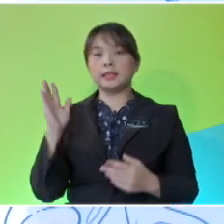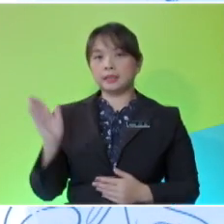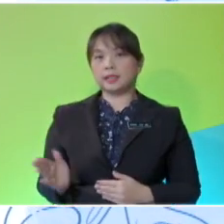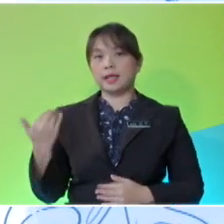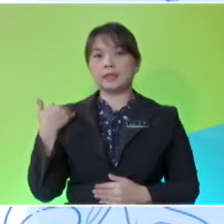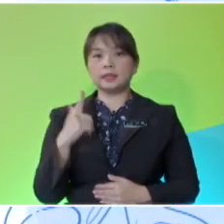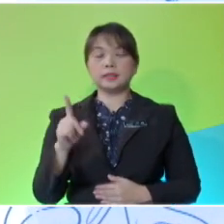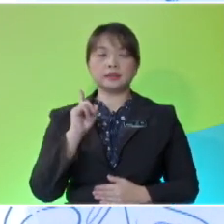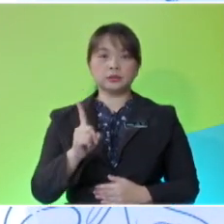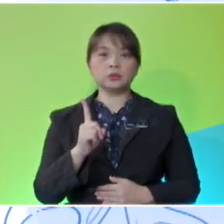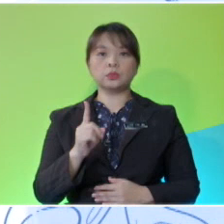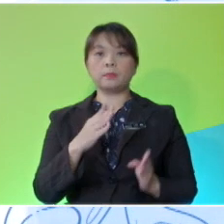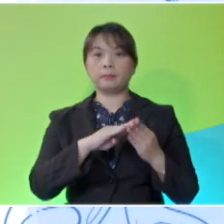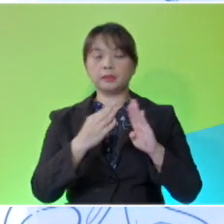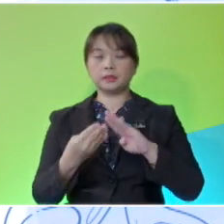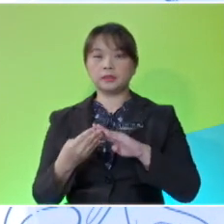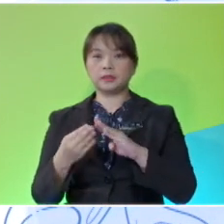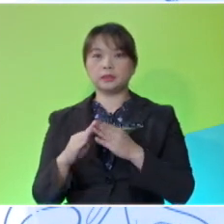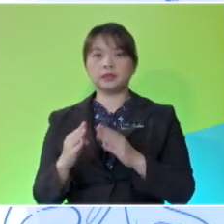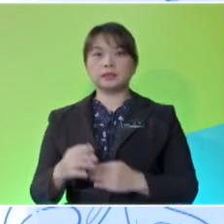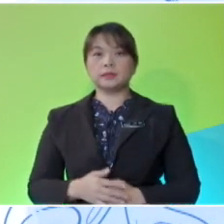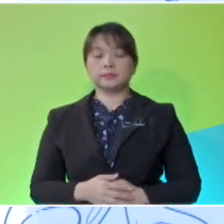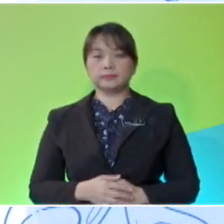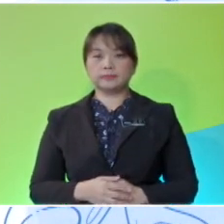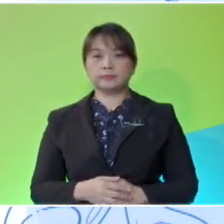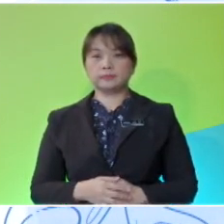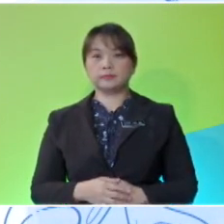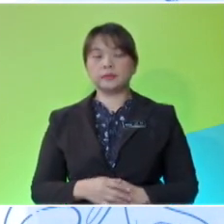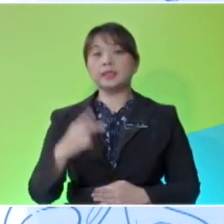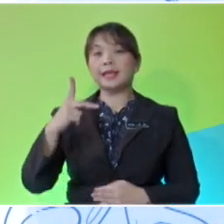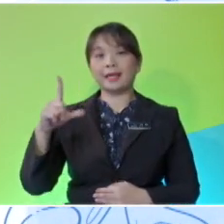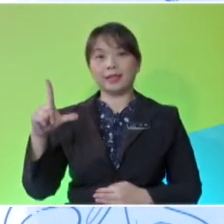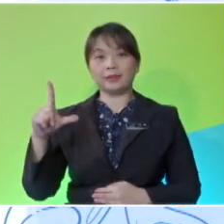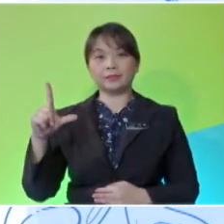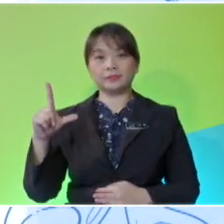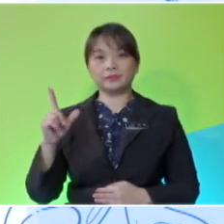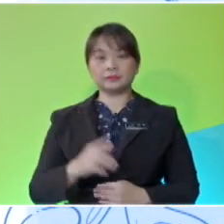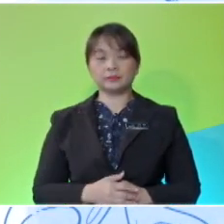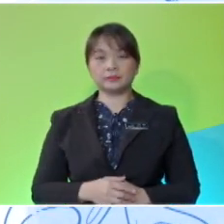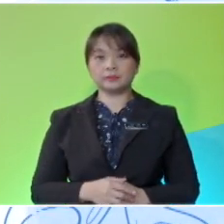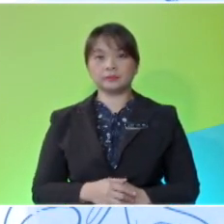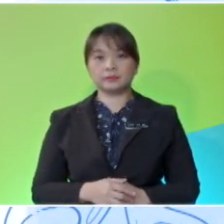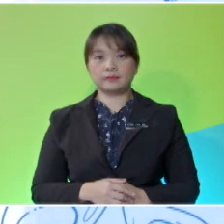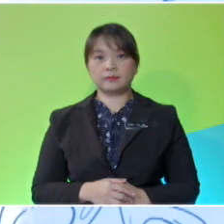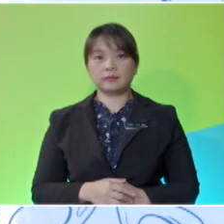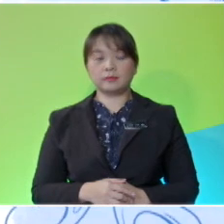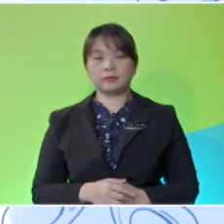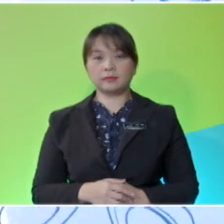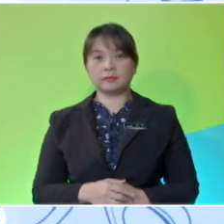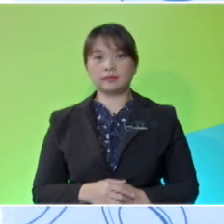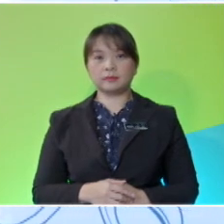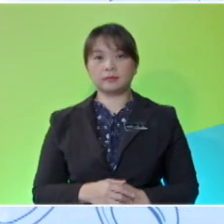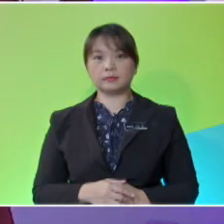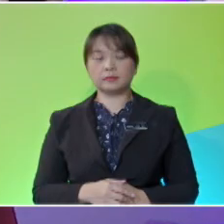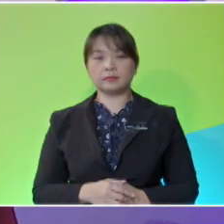Di mana kita sangat kenal ya dengan dua menara berkembang tersebut yang terdapat di Kuala Lumpur Oke jadi ini adalah gambaran sebenarnya permukaan bumi